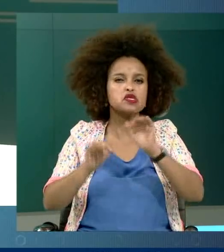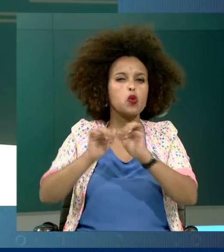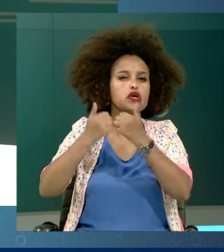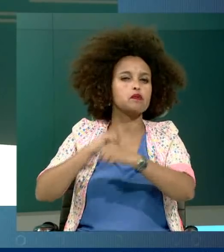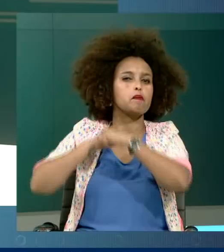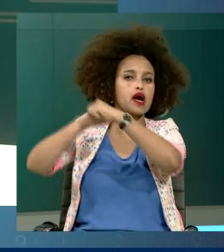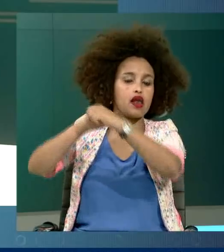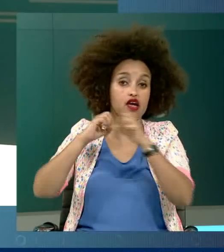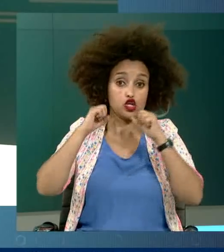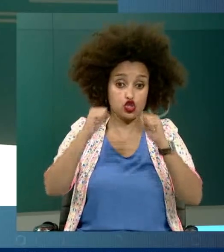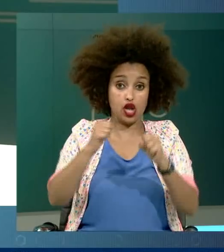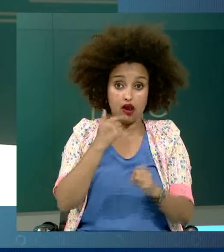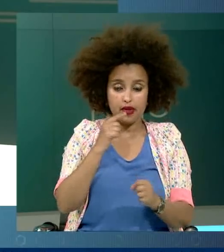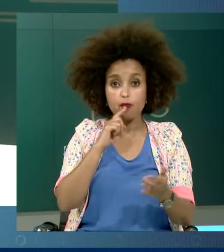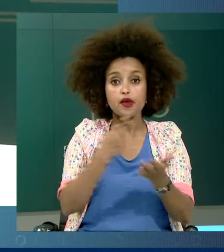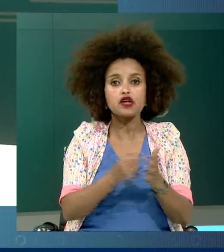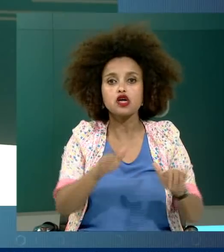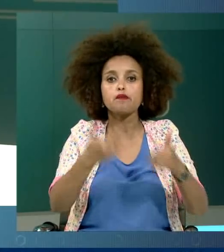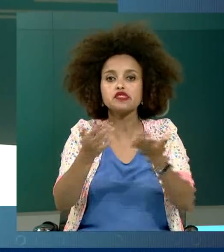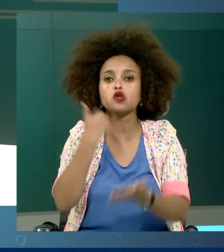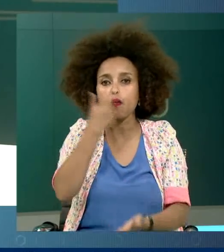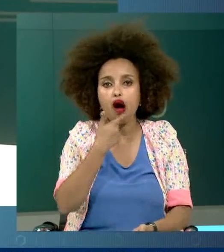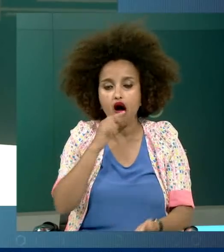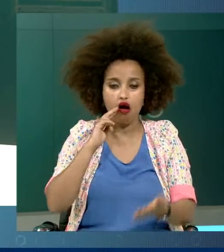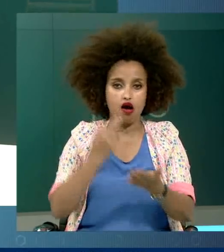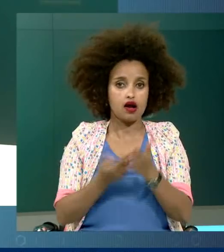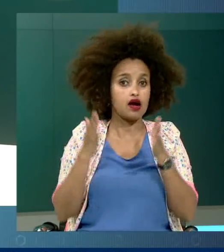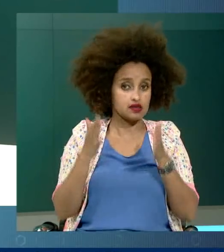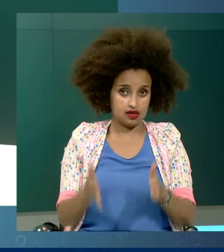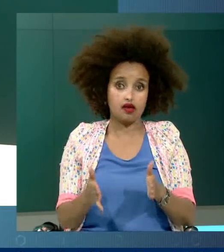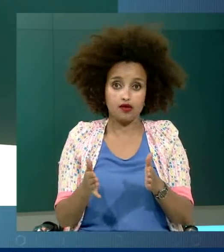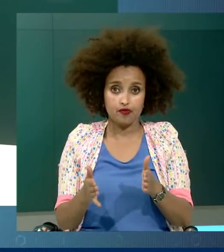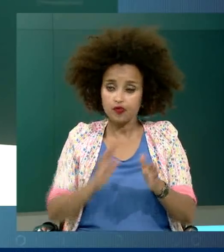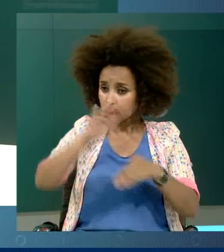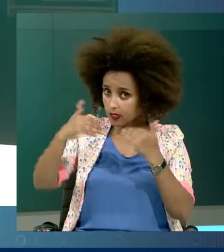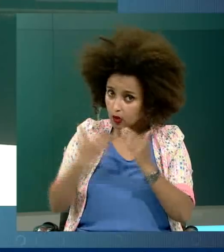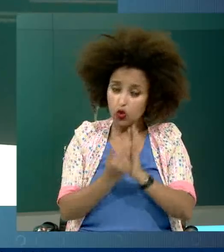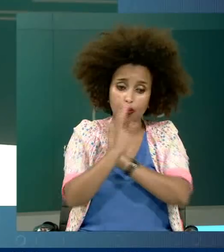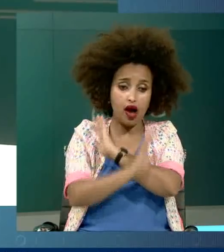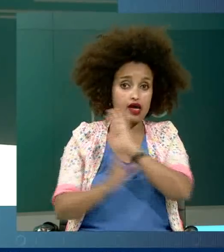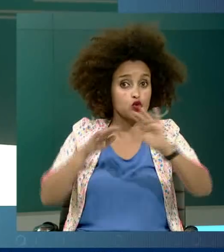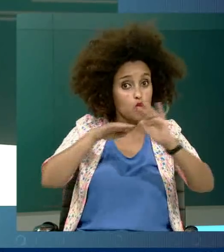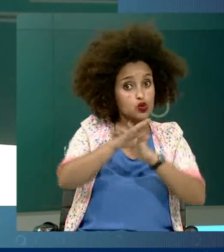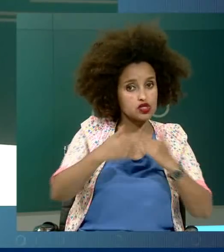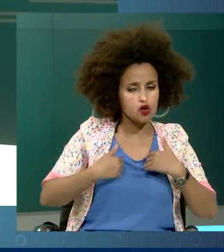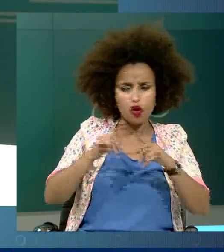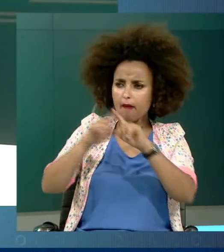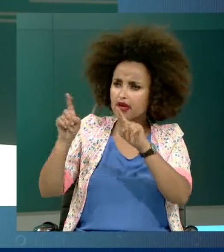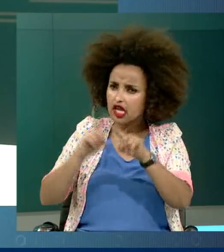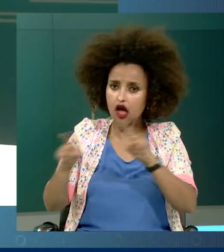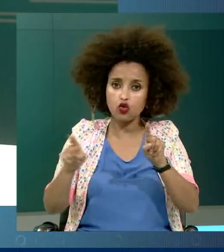የሚችለውን ነገር የሚለውን መረጃ የሚሰጠው ጋዜጠኛው ነው። ስለዚህ ሁሉም በየአገሪቷ ውስጥ ያሉ በተለያዩ